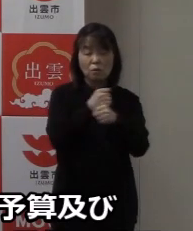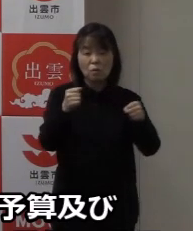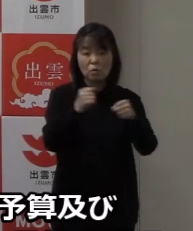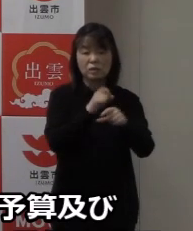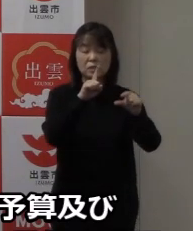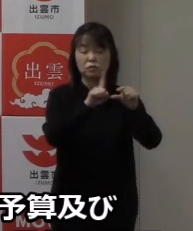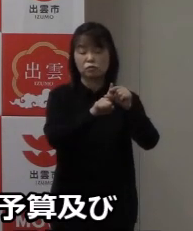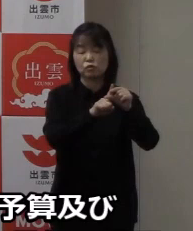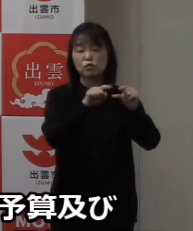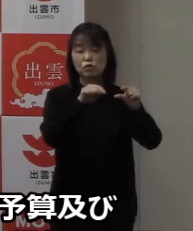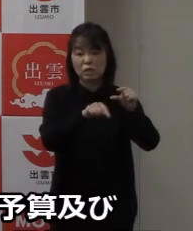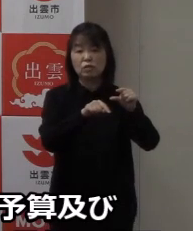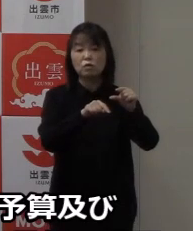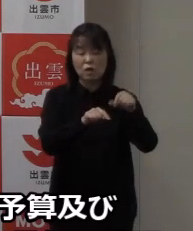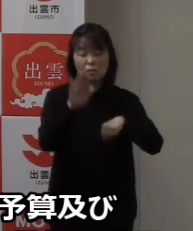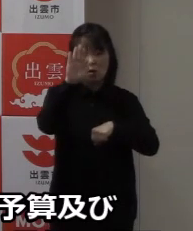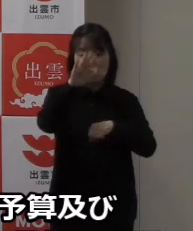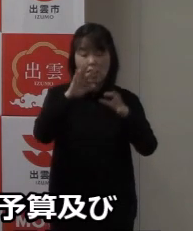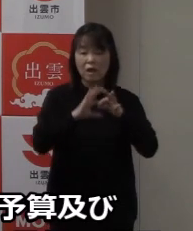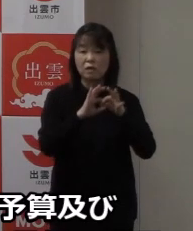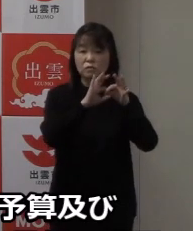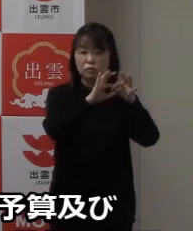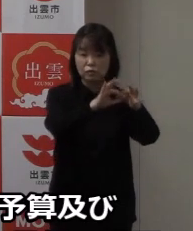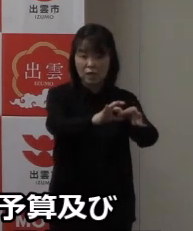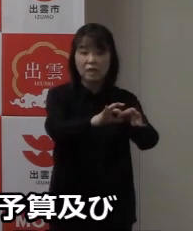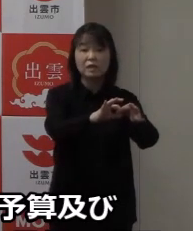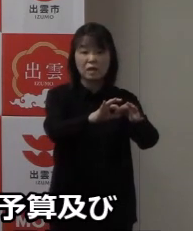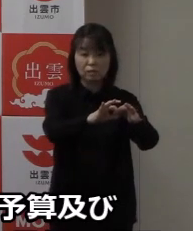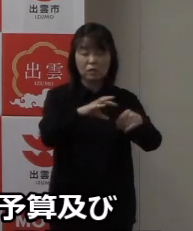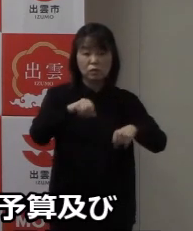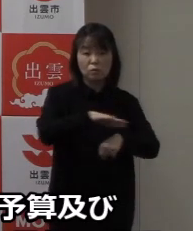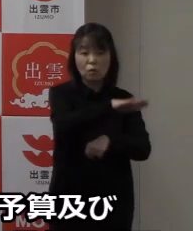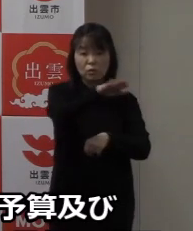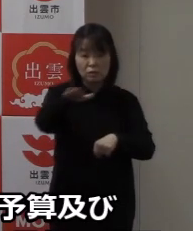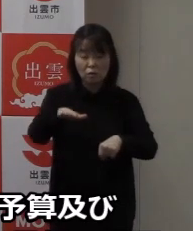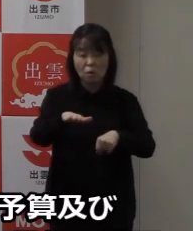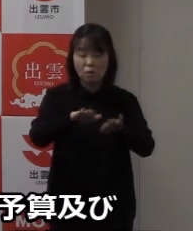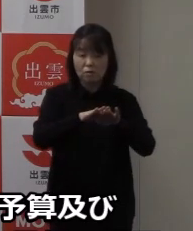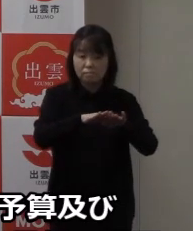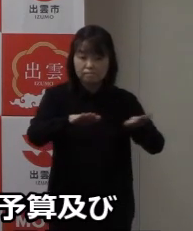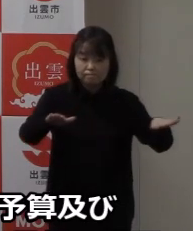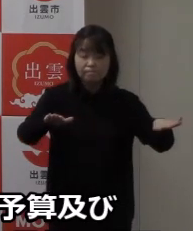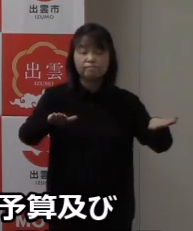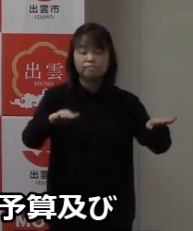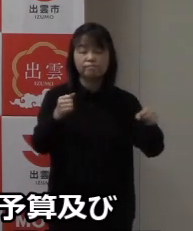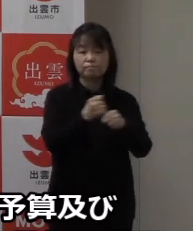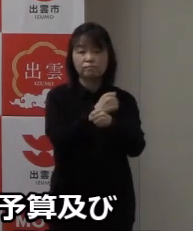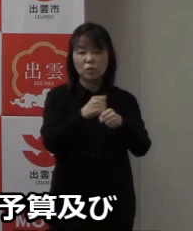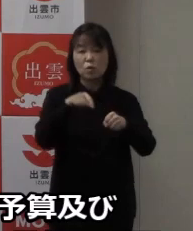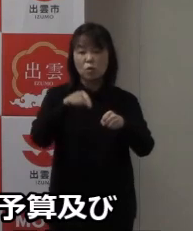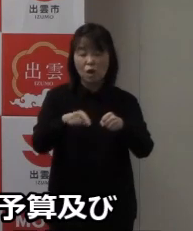れも進めてまいるということで、造成工事にかかるものが特別会計の